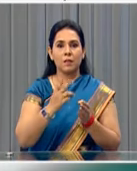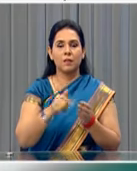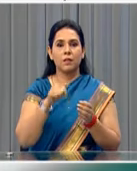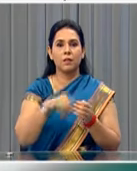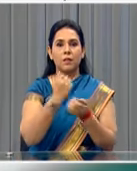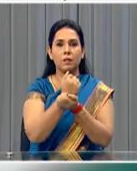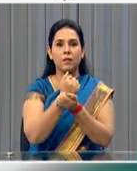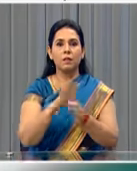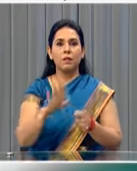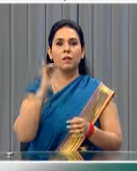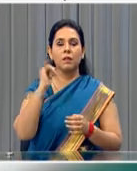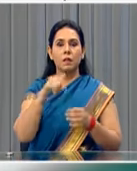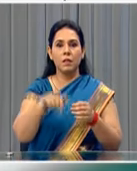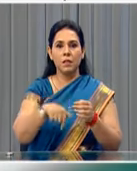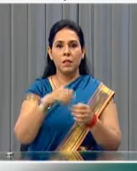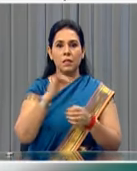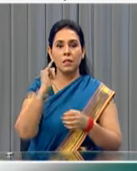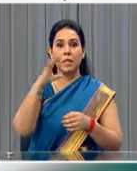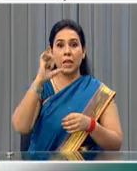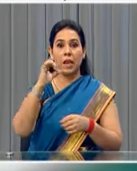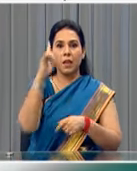आजादी के पावन पर्व पर